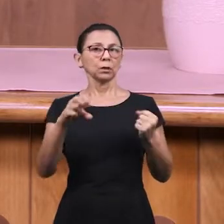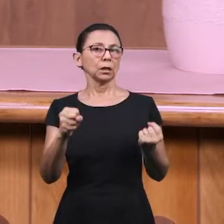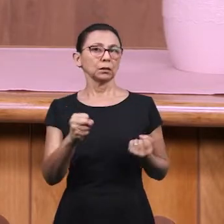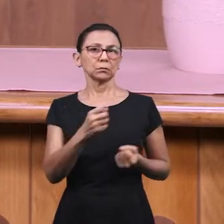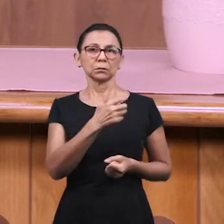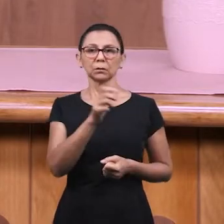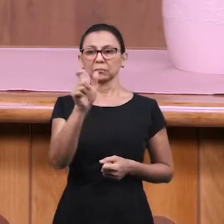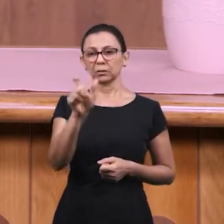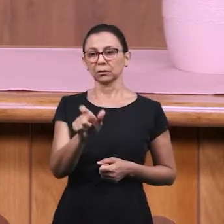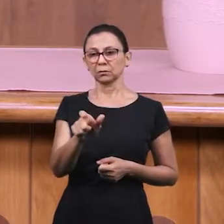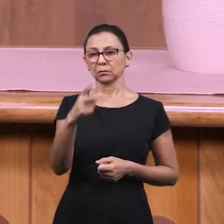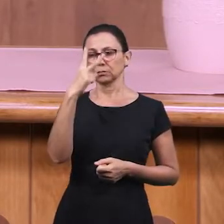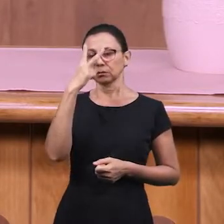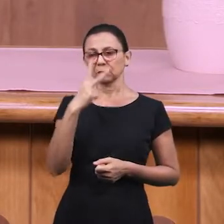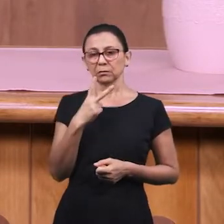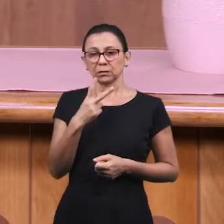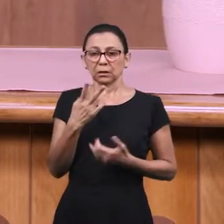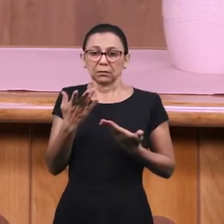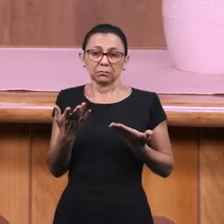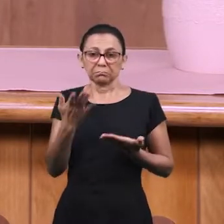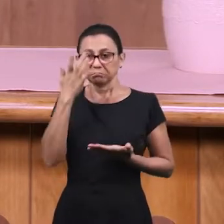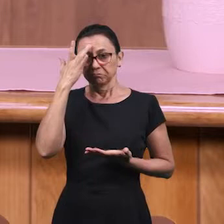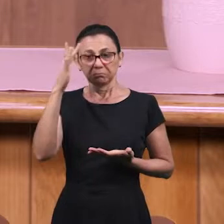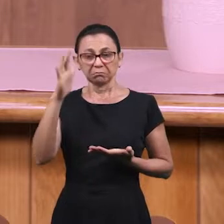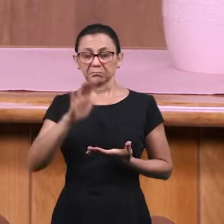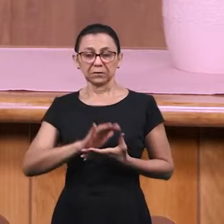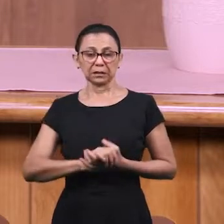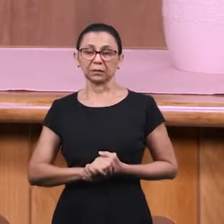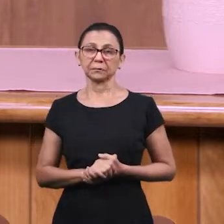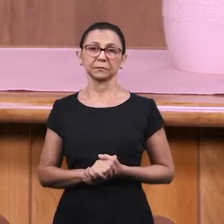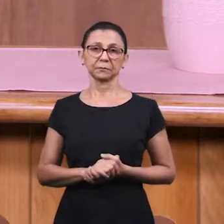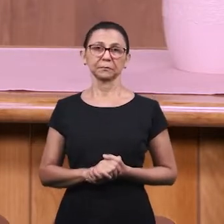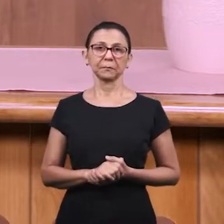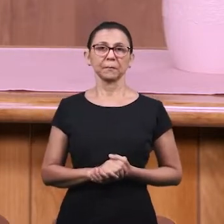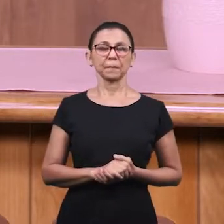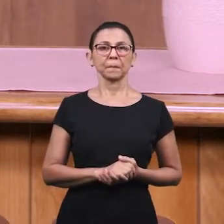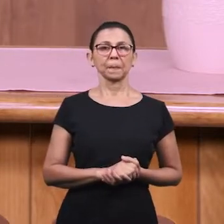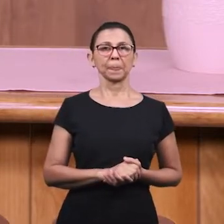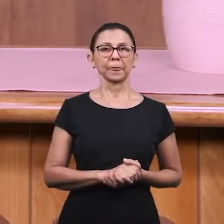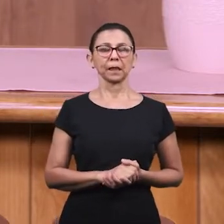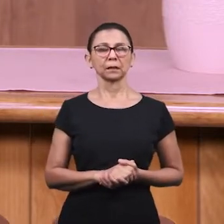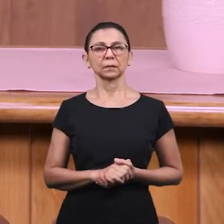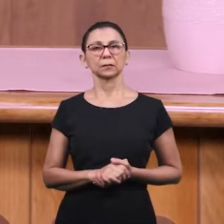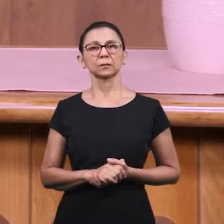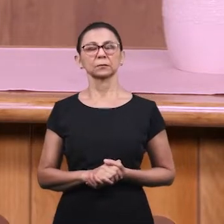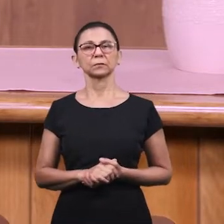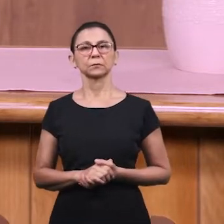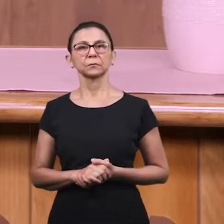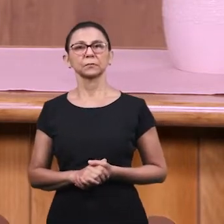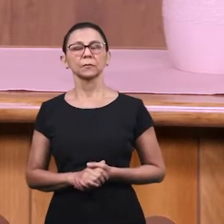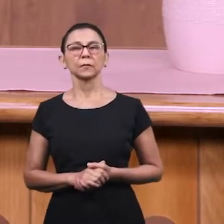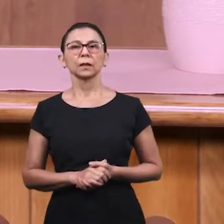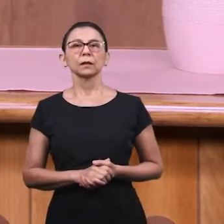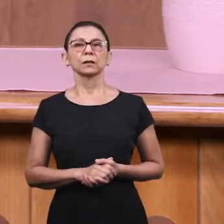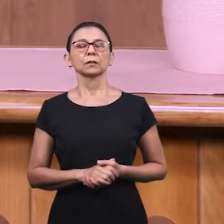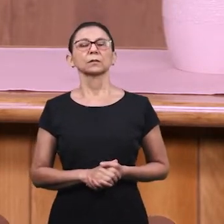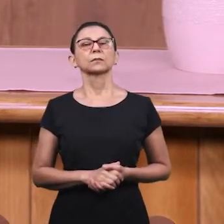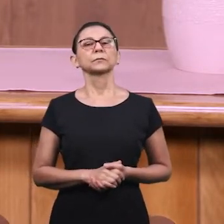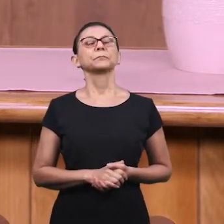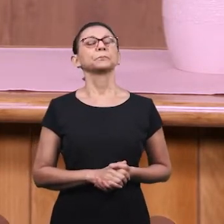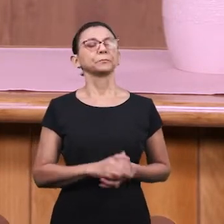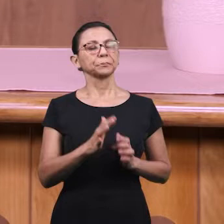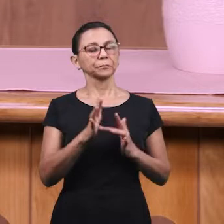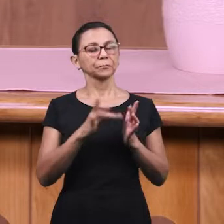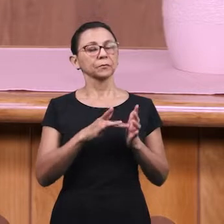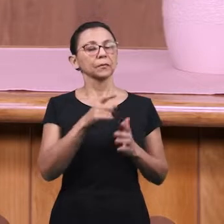другой тоже получил, но не таким образом. Здесь ясно видно, что Вартимей, и мы о нем говорим. И он говорит,